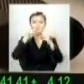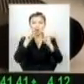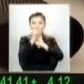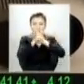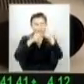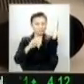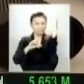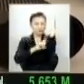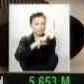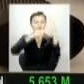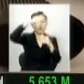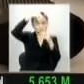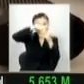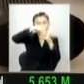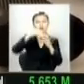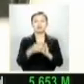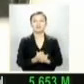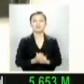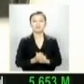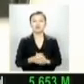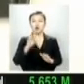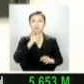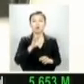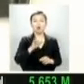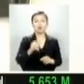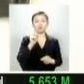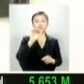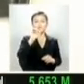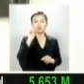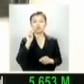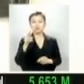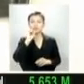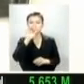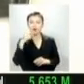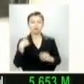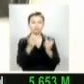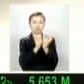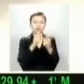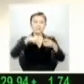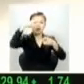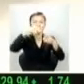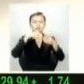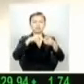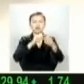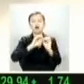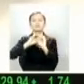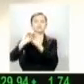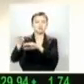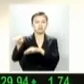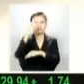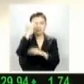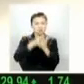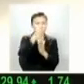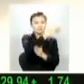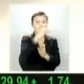ธปืน1กระบอกนายโยธินอ้างว่ากำลังจะนำระเบิดไปทิ้งซึ่งก่อนหน้านี้ซื้อมาจากข้างบ้านขณะที่พลตำรวจโ